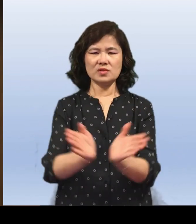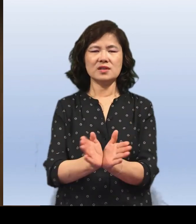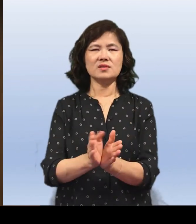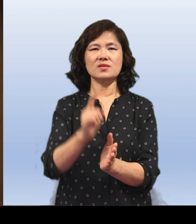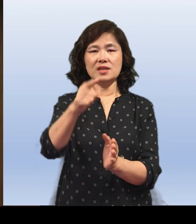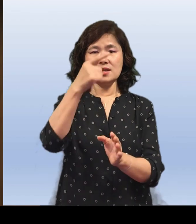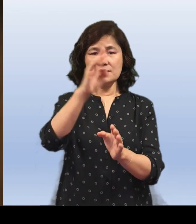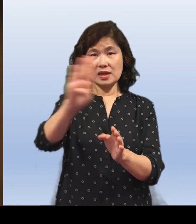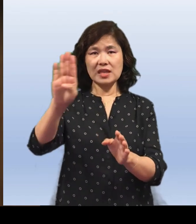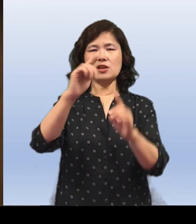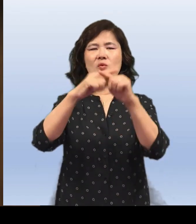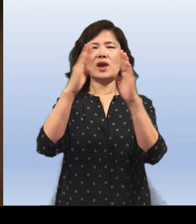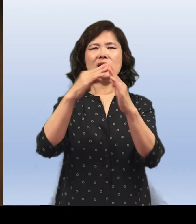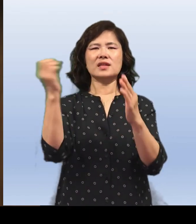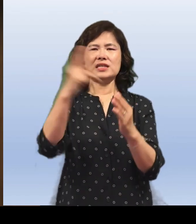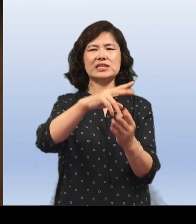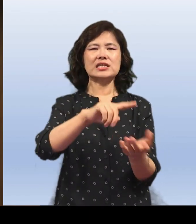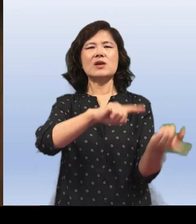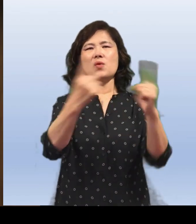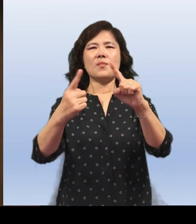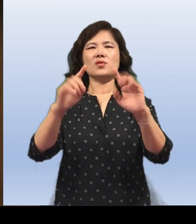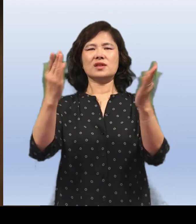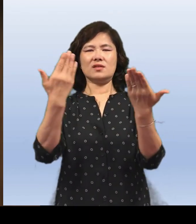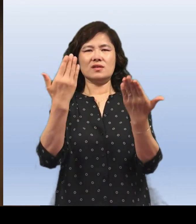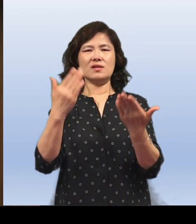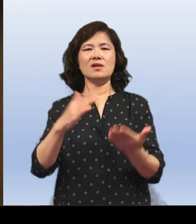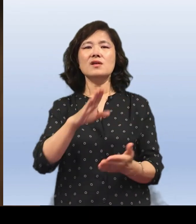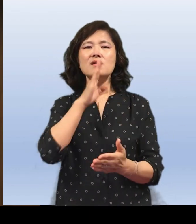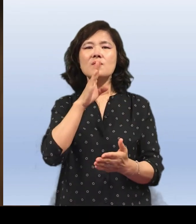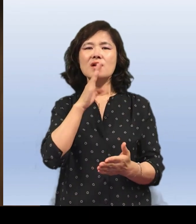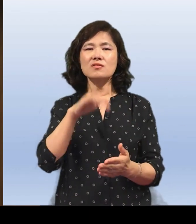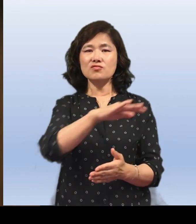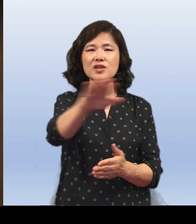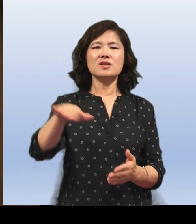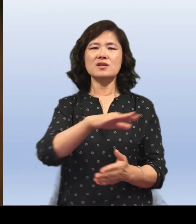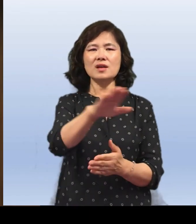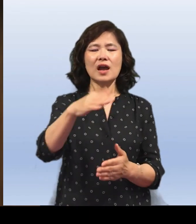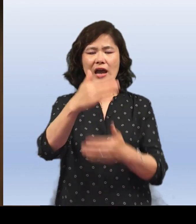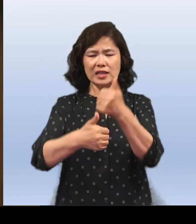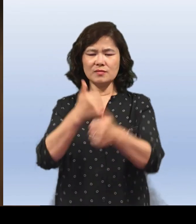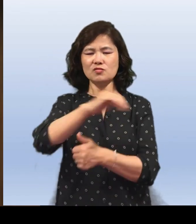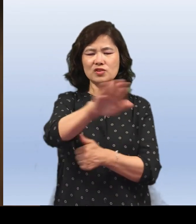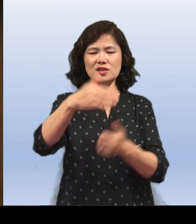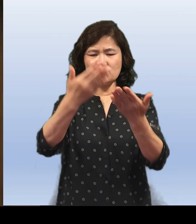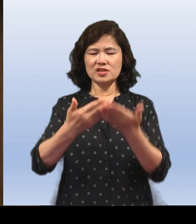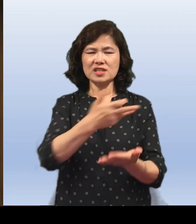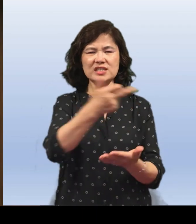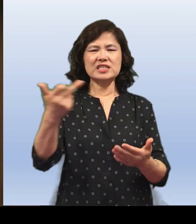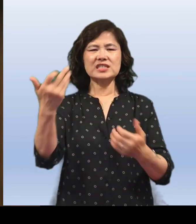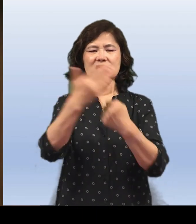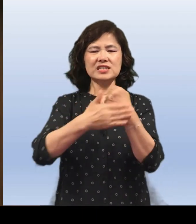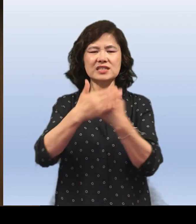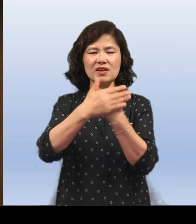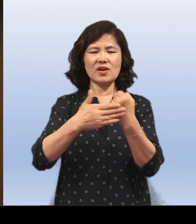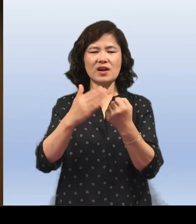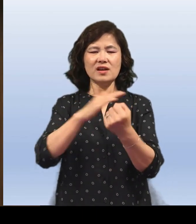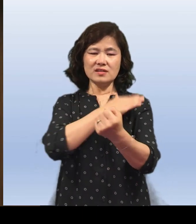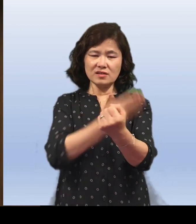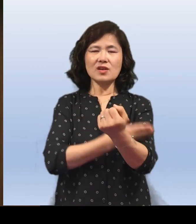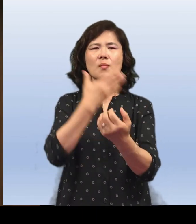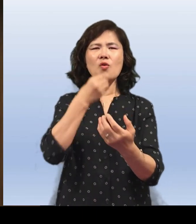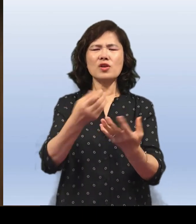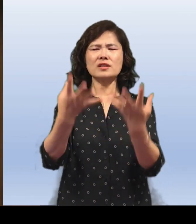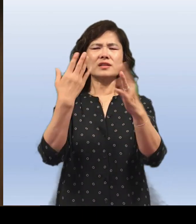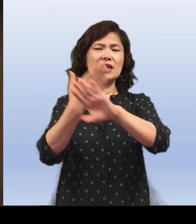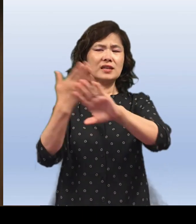이 베델교회가 회복되어서 정말 우리뿐만 아니라 하나님이 우리에게 주신 크신 은혜와 능력의 복을 수많은